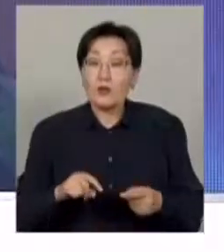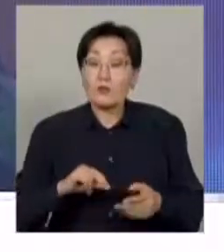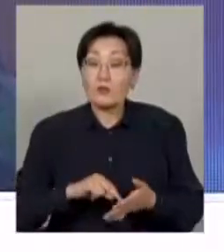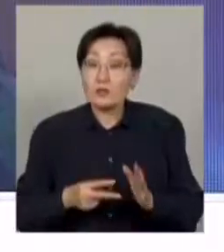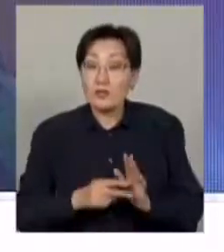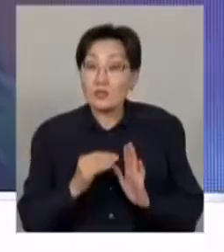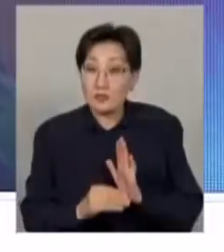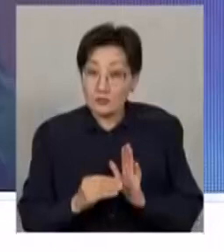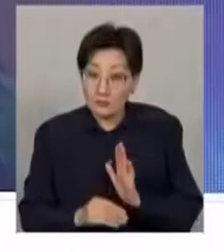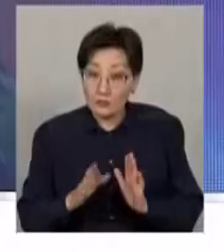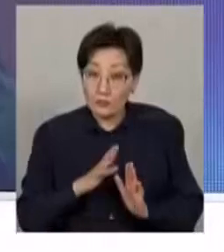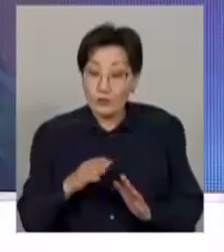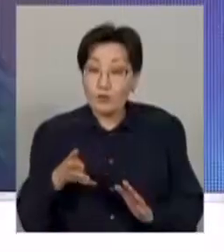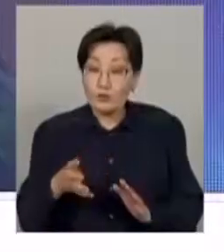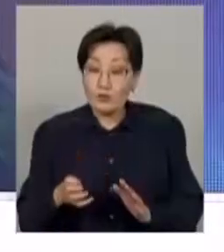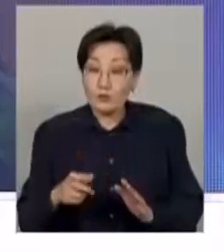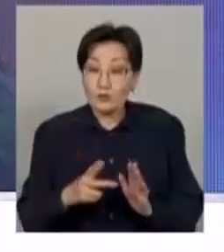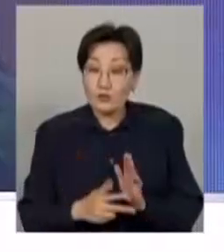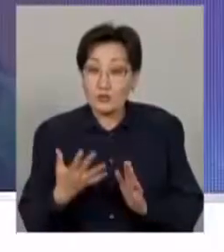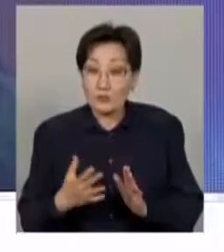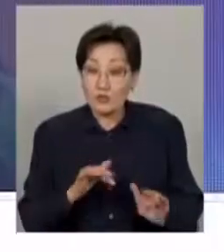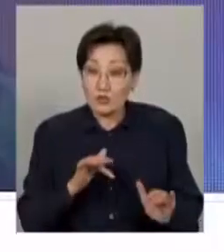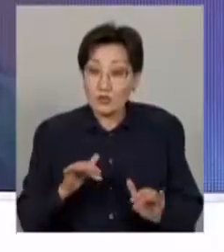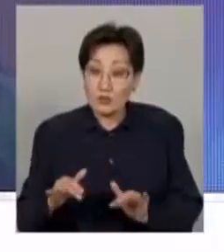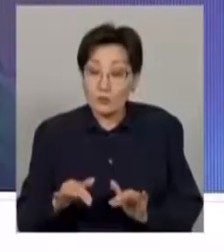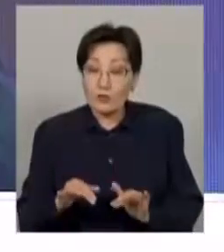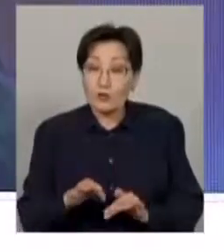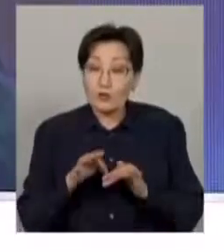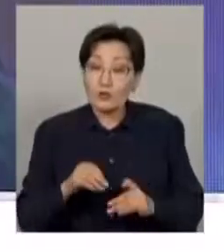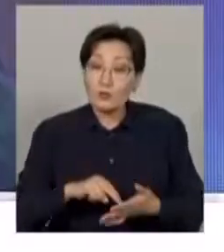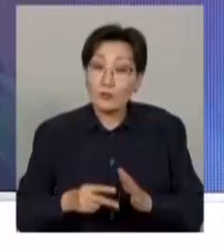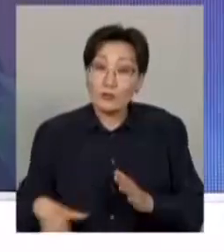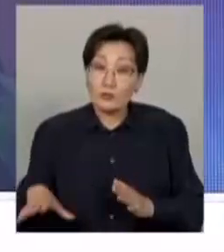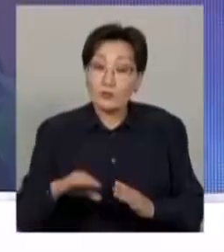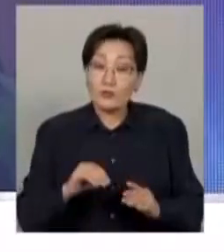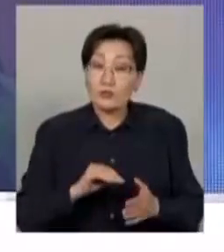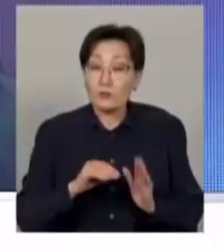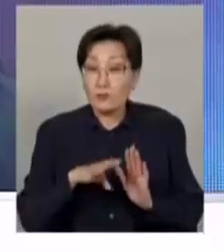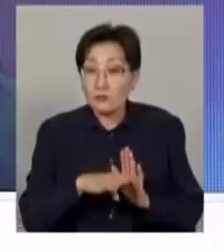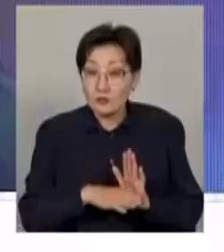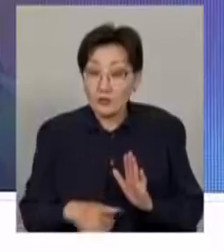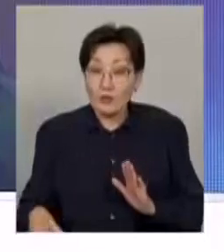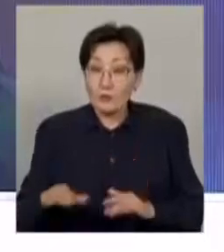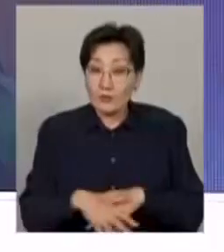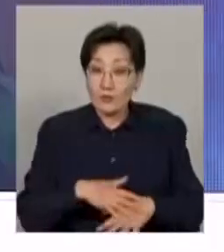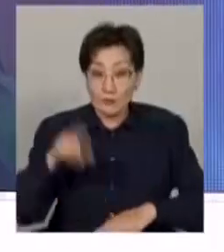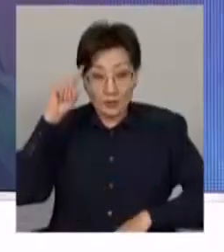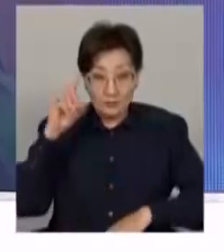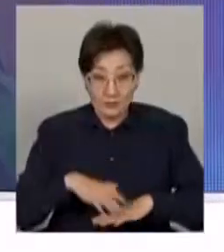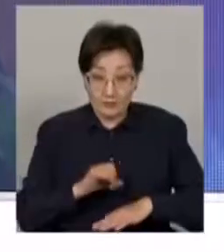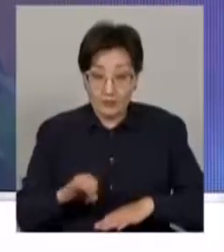әзірледі. Онда 485 іс-шара көзделген. Барлық жол карталар жұртшылықпен, әкімдіктермен